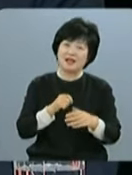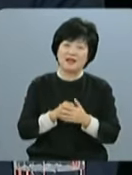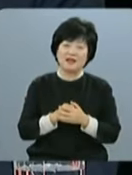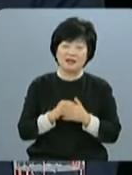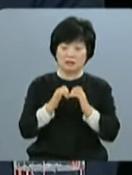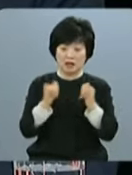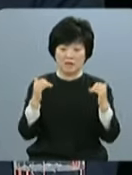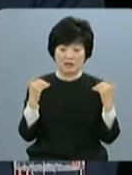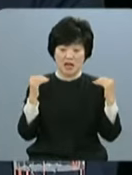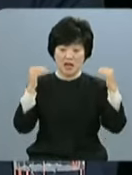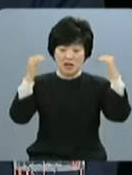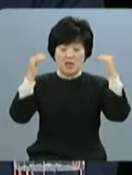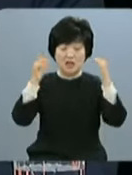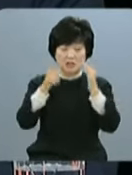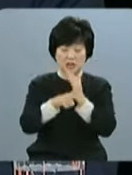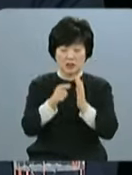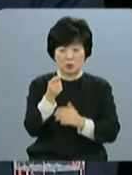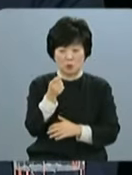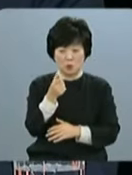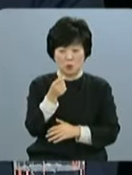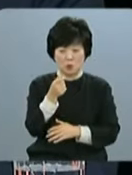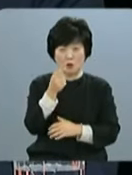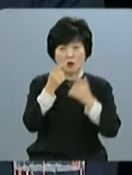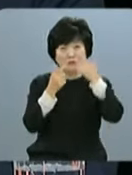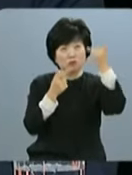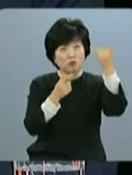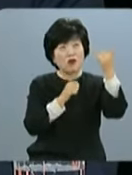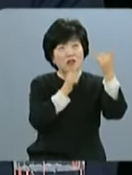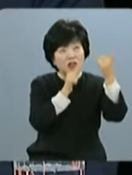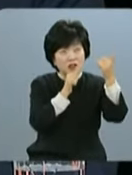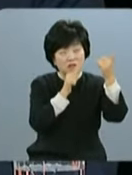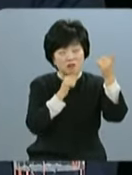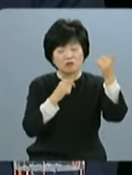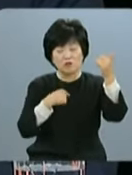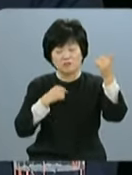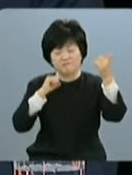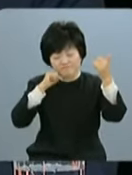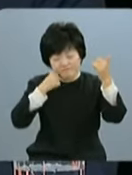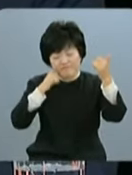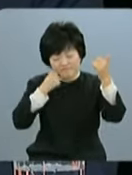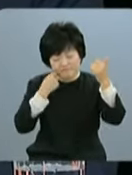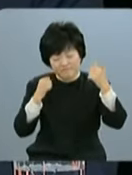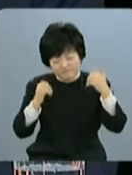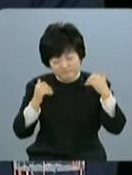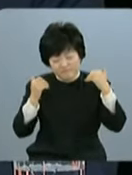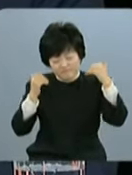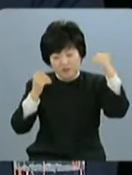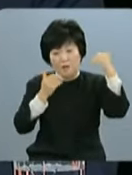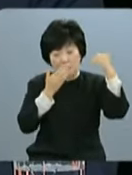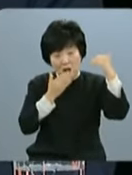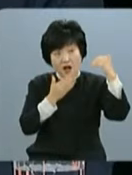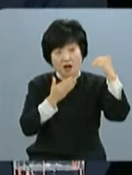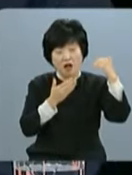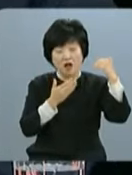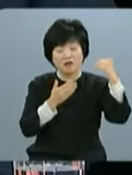사람이 자랄 때 조금 부모가 어려워서 좀 어렵게 클 수 있습니다만은